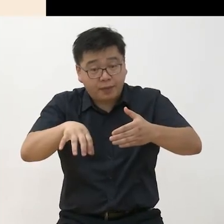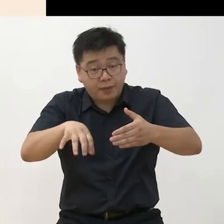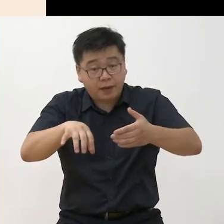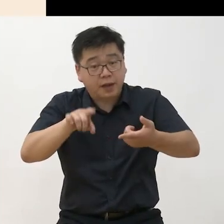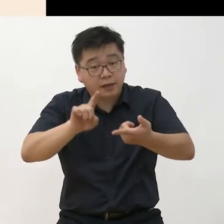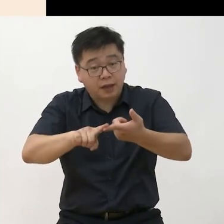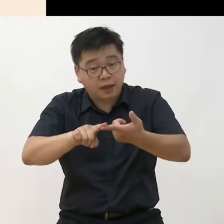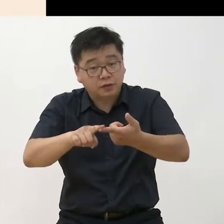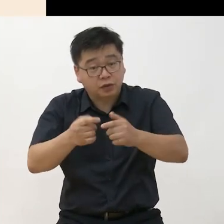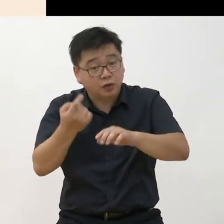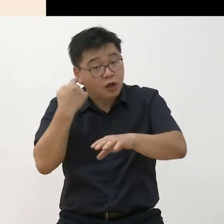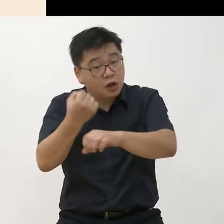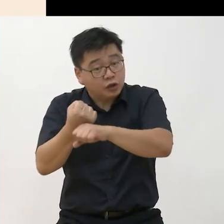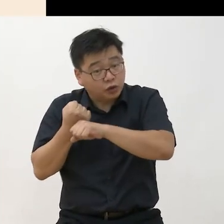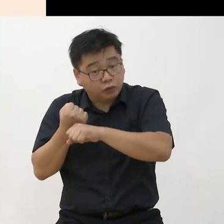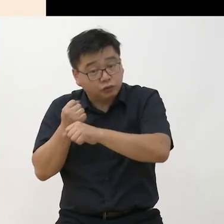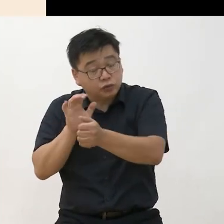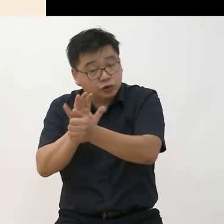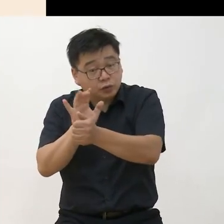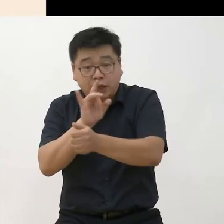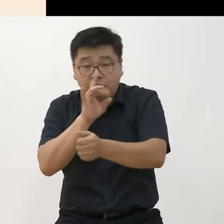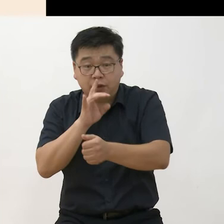사업은 지원 신청할 수 없습니다.